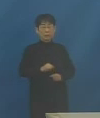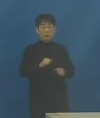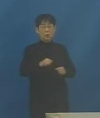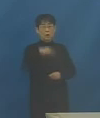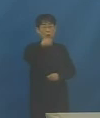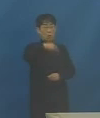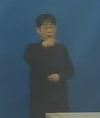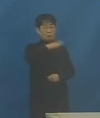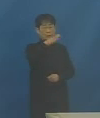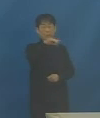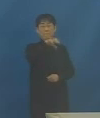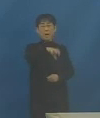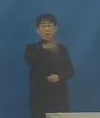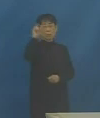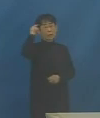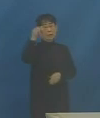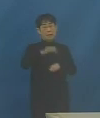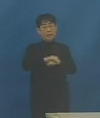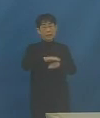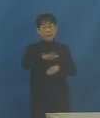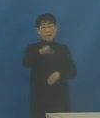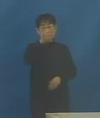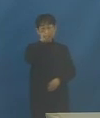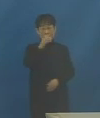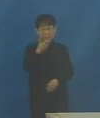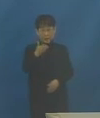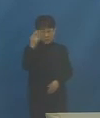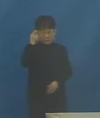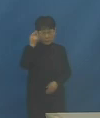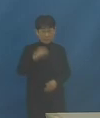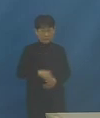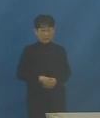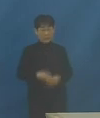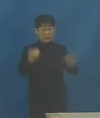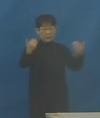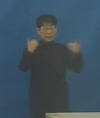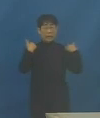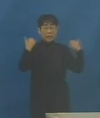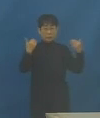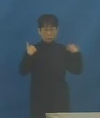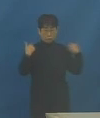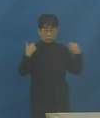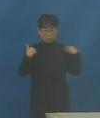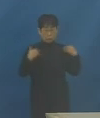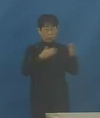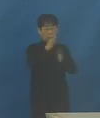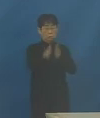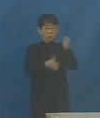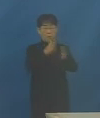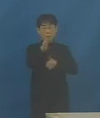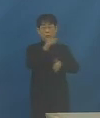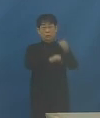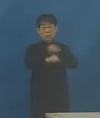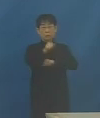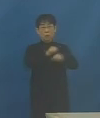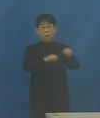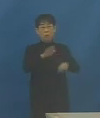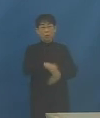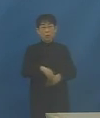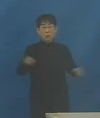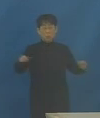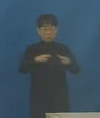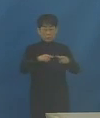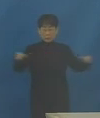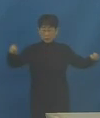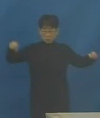の考え方があってもいいんではないかということですねえ体育のスポーツ返すとこれもすごく多いんですね全国ではこう